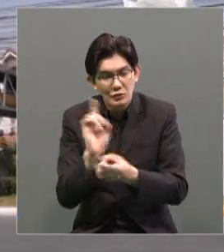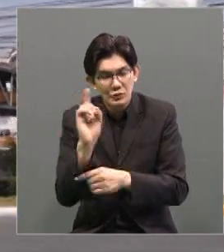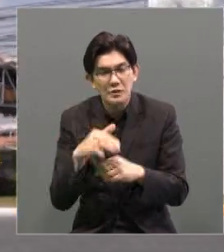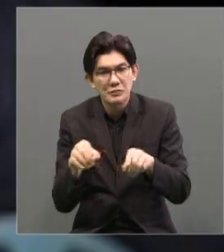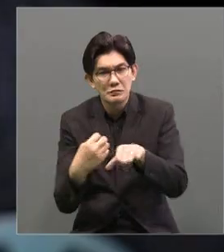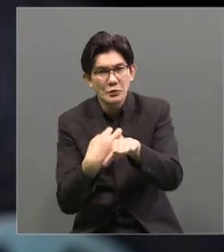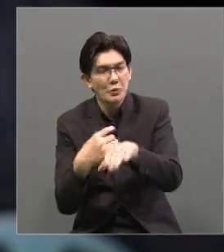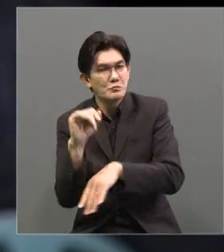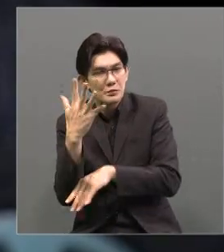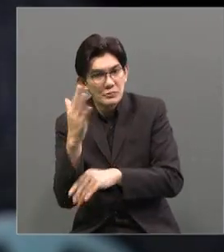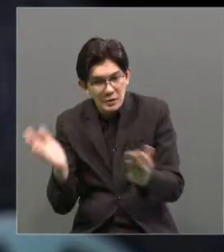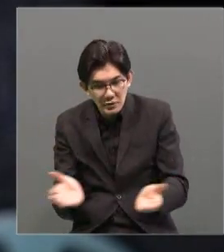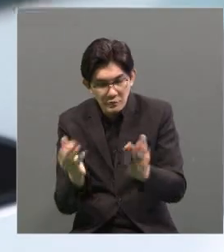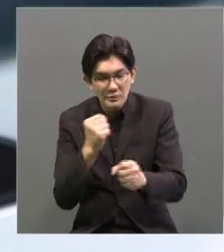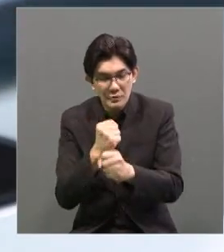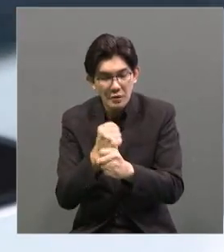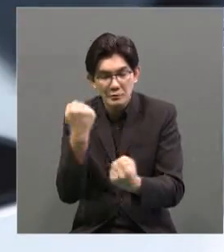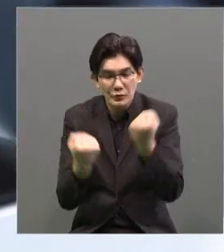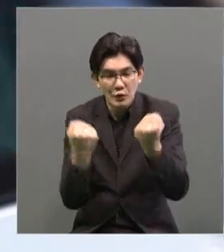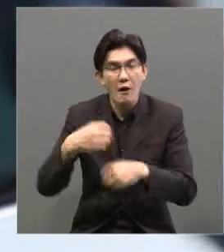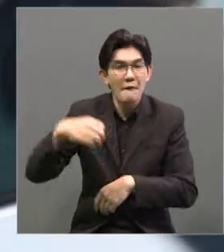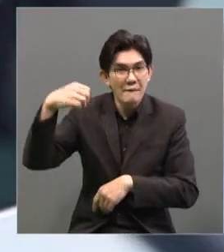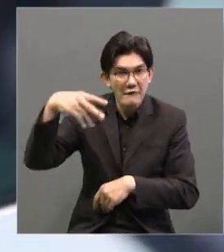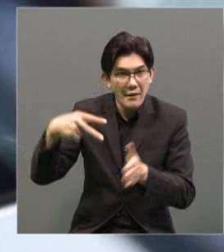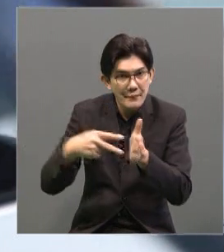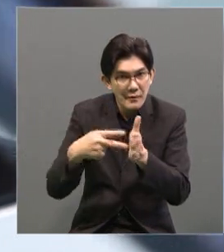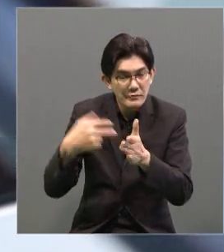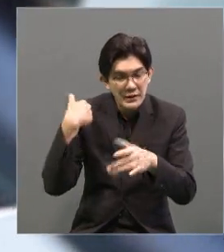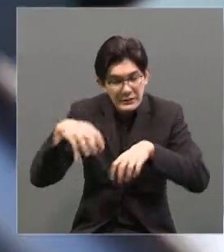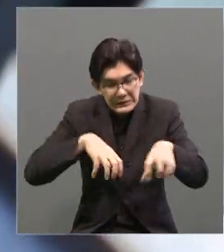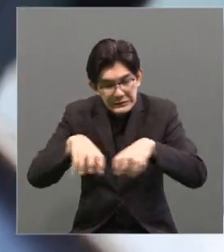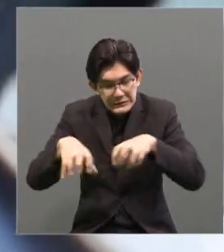าร์บอนส่งเสริมการผลิตและการใช้ยานยนต์ไฟฟ้าพร้อมกับบริ